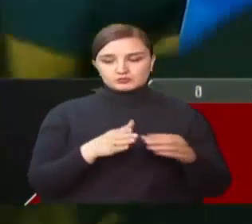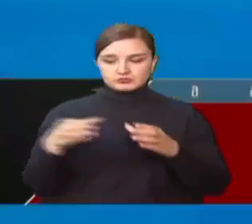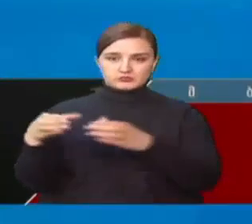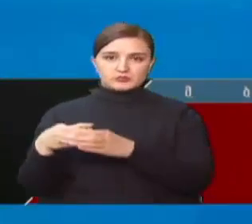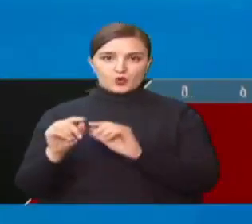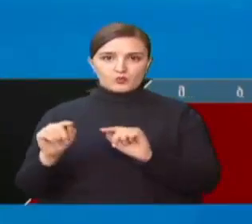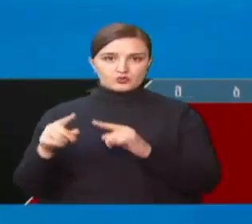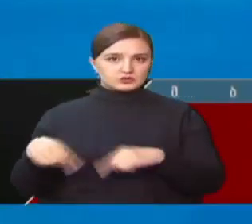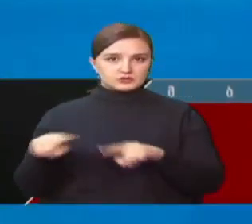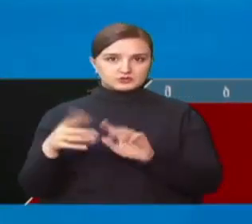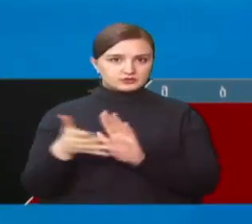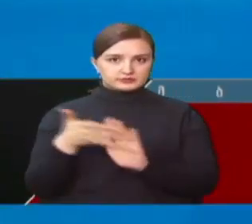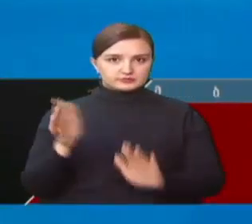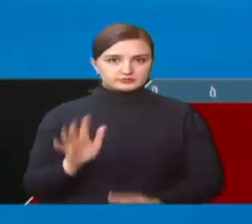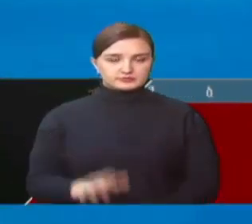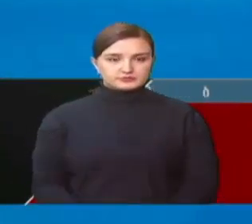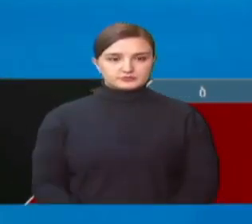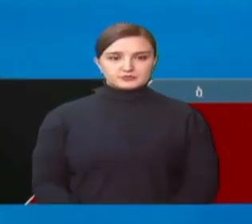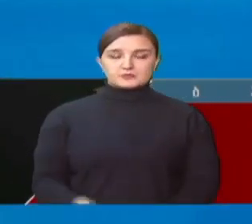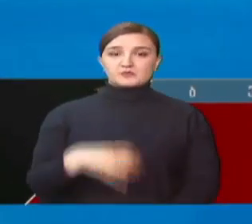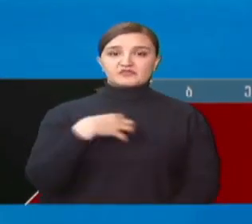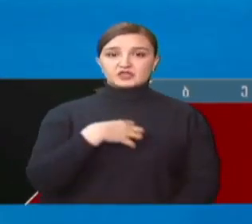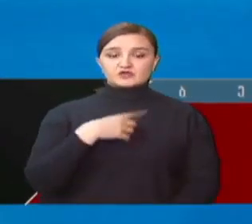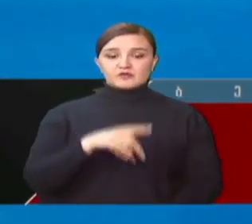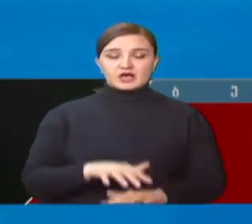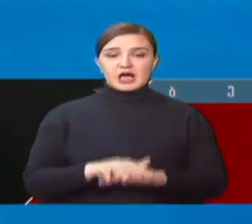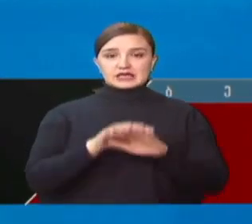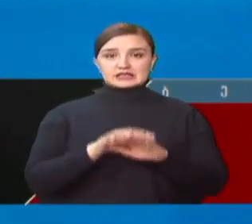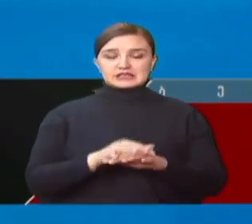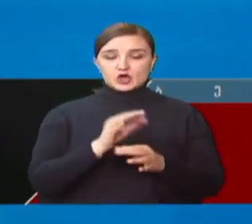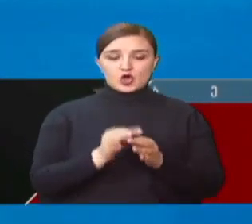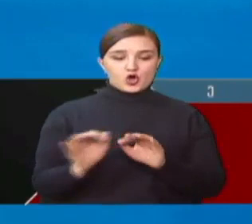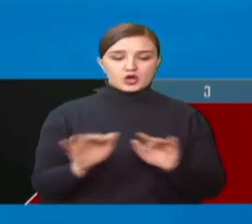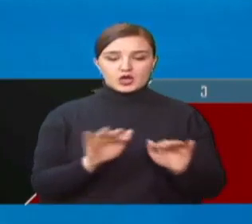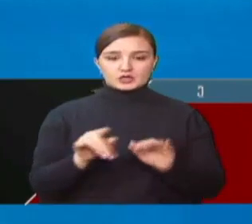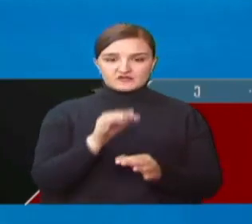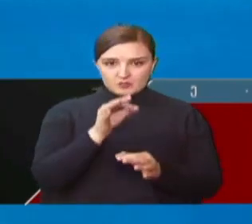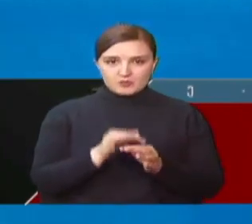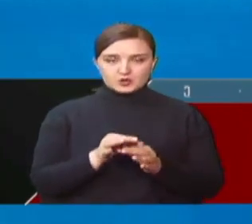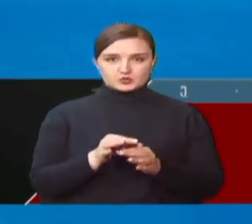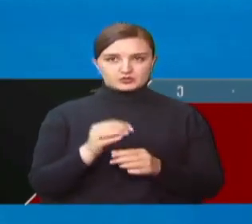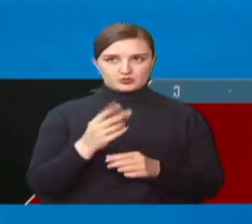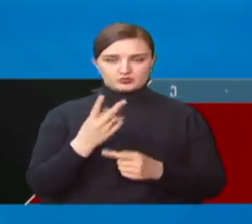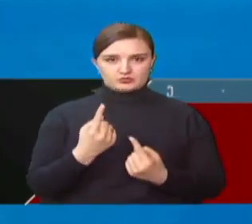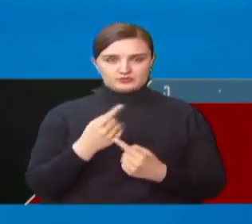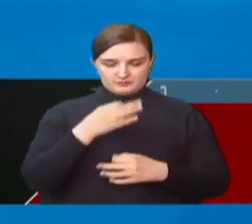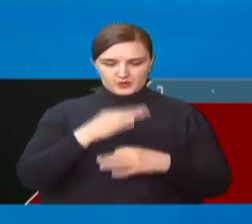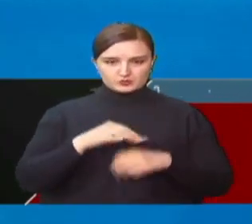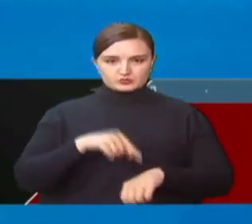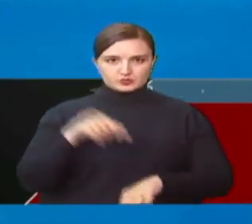იქნება. Mă gândesc că მნიშვნელოვანია acțiis organizatorების მხრიდან პასუხისმგებლიანი მიდგომა, როდესაც